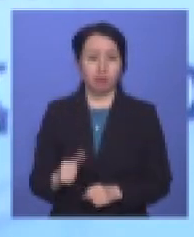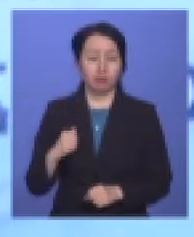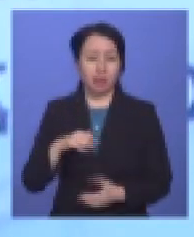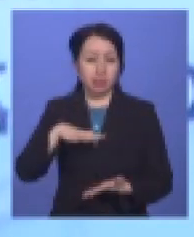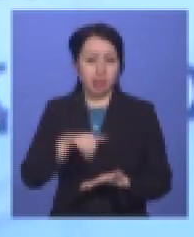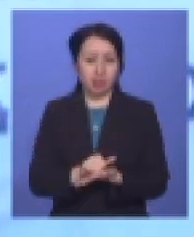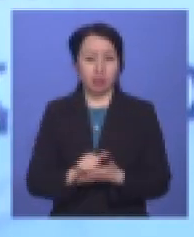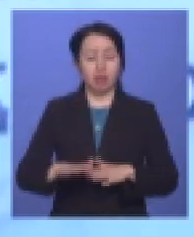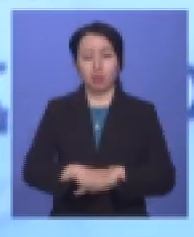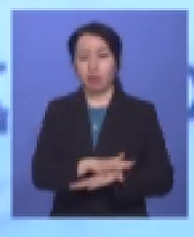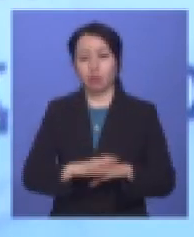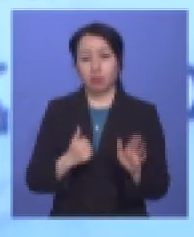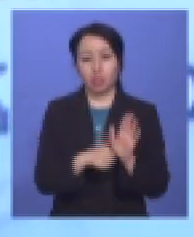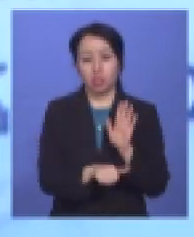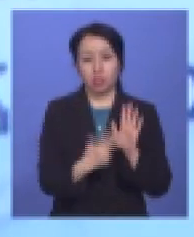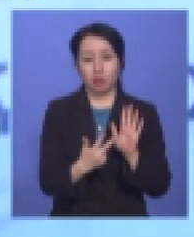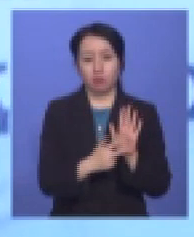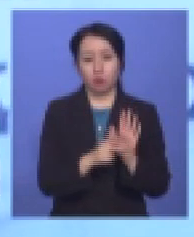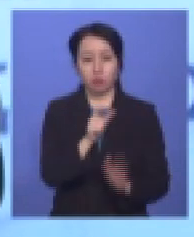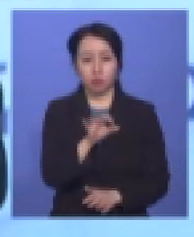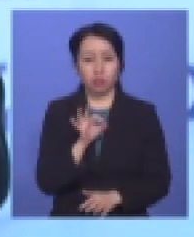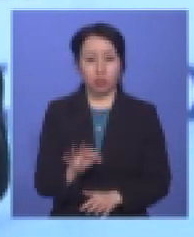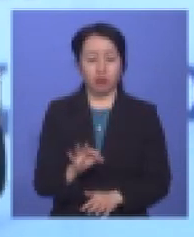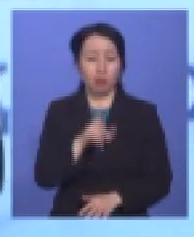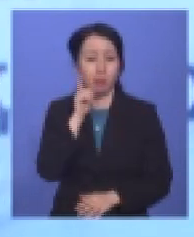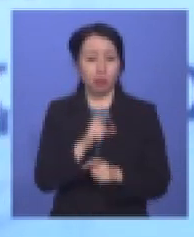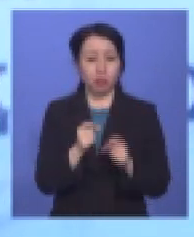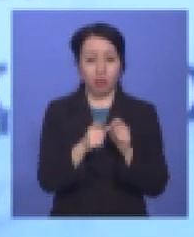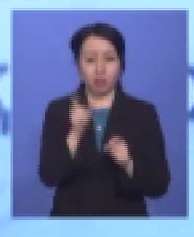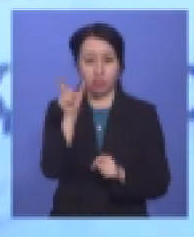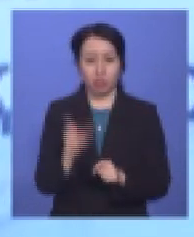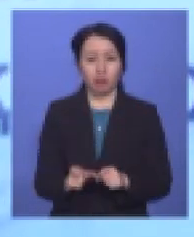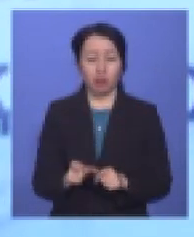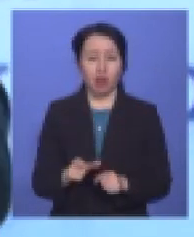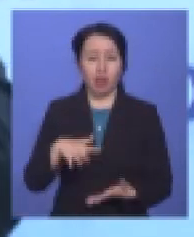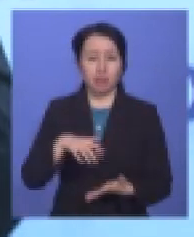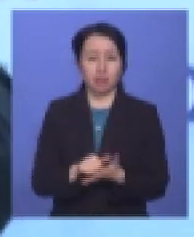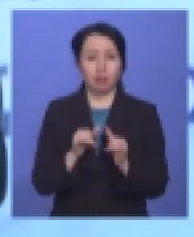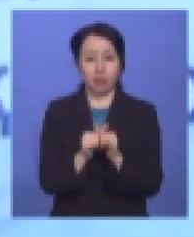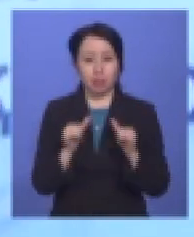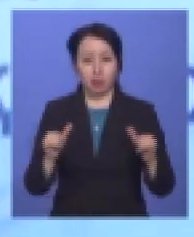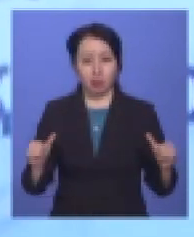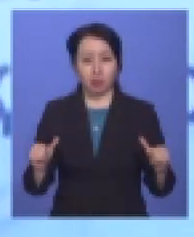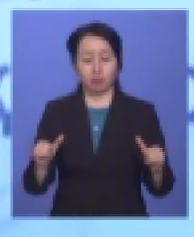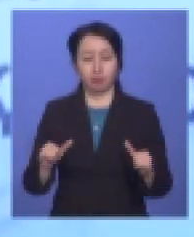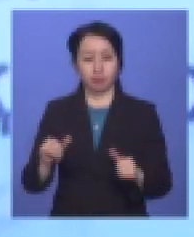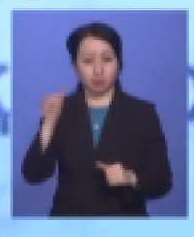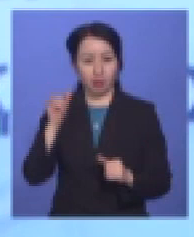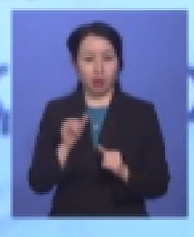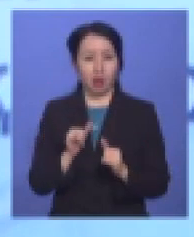Самозанятое население по округу 68 человек, из которых молодежи 11 человек занимаются разведением личного подсобного